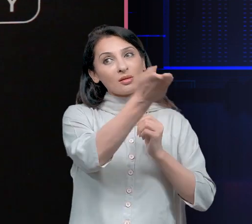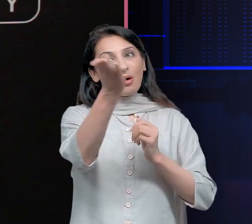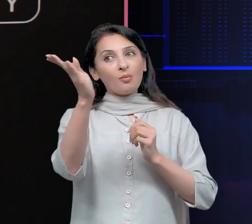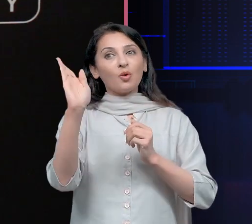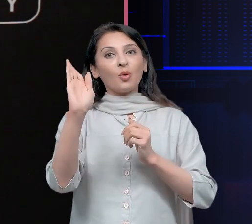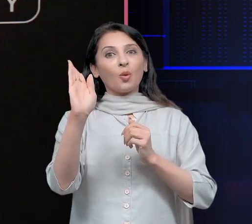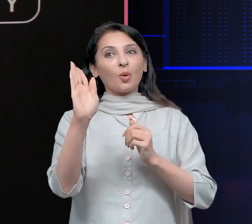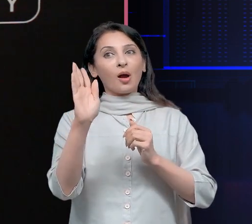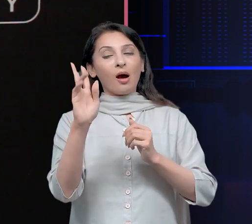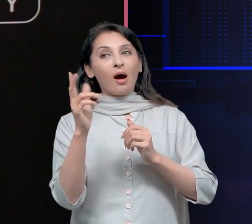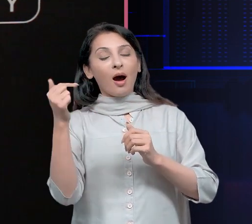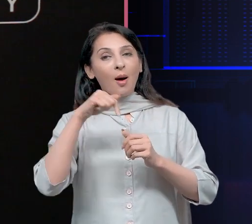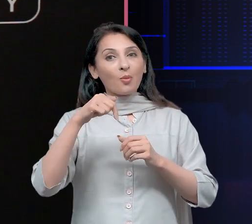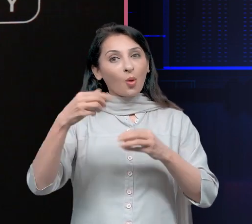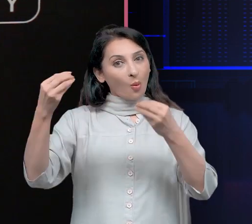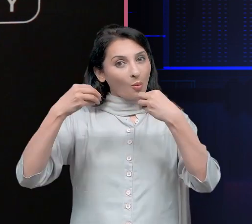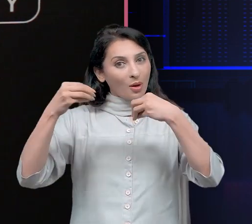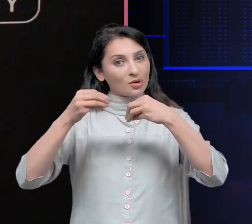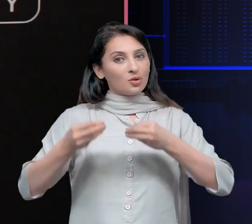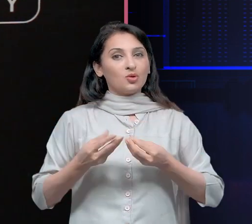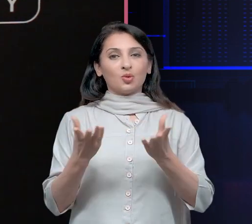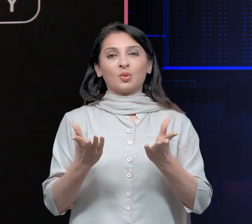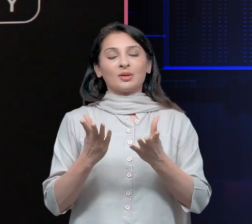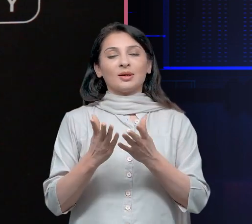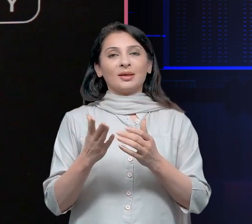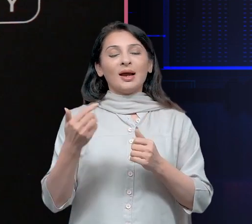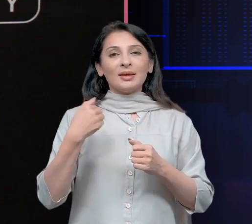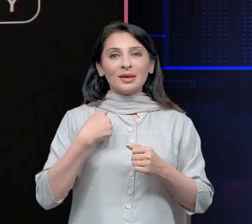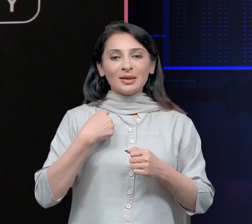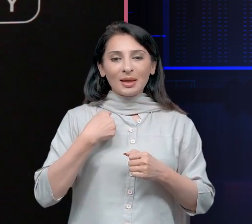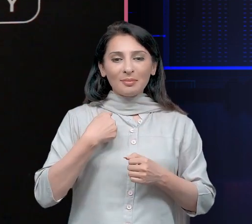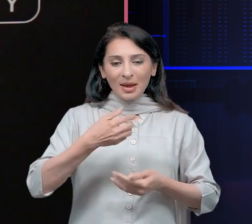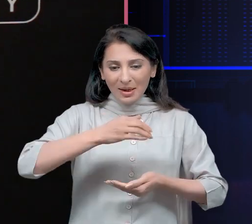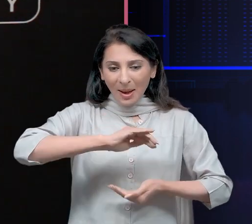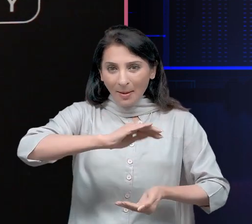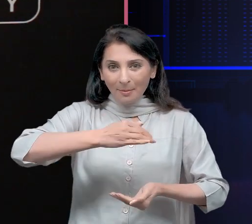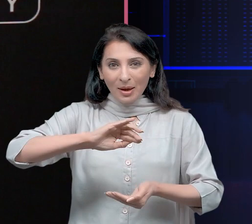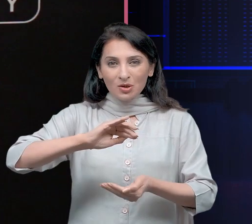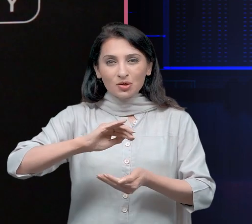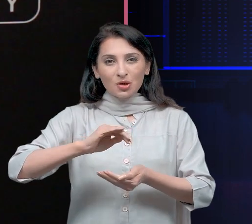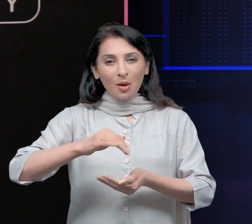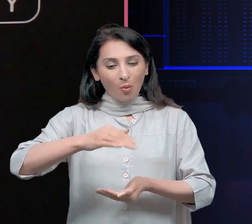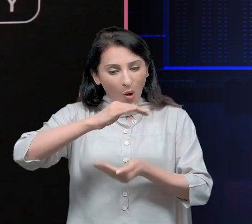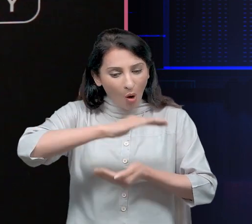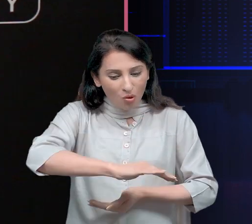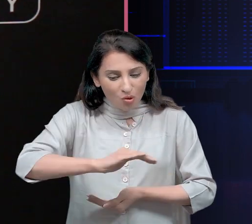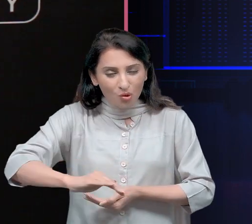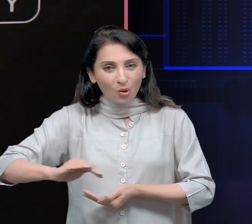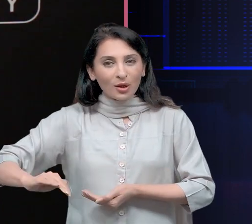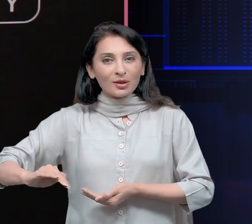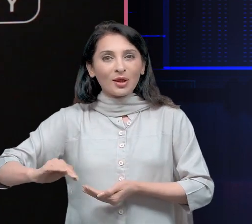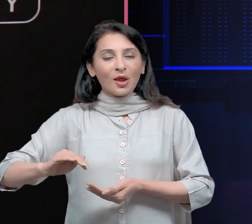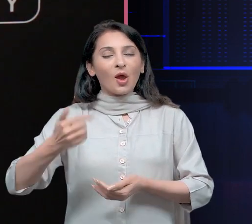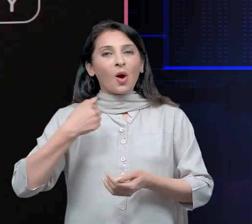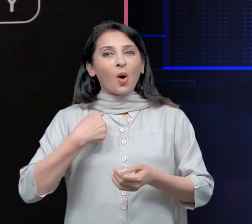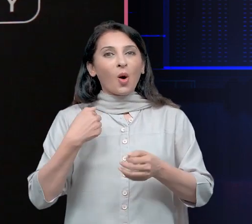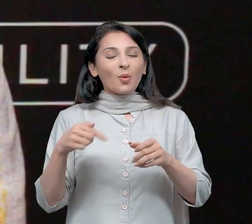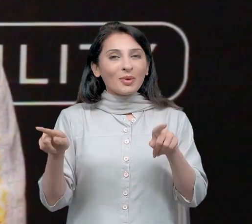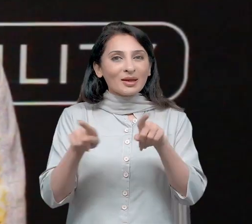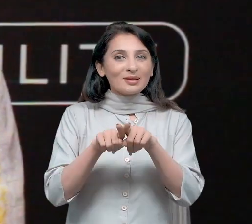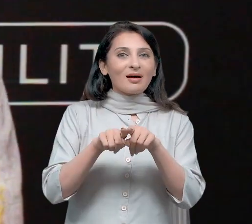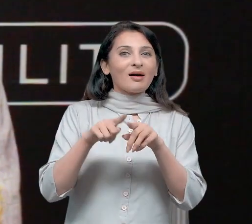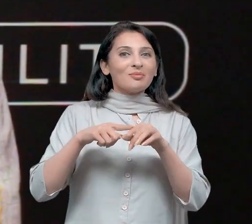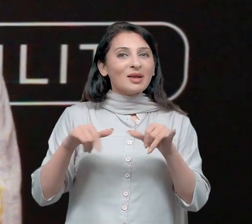है। यानी मेरे बच्चे बहुत छोटे थे और मेरे एल्डरली इन-लॉज़ भी होते थे, अक्सर मेरे पास रहते थे। तो